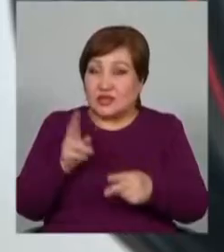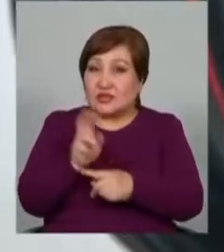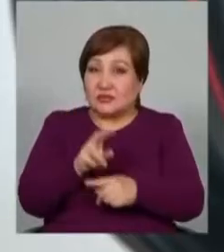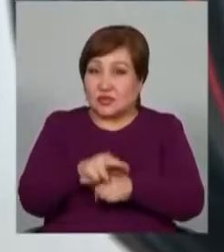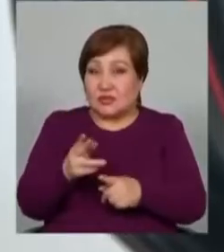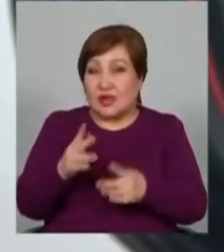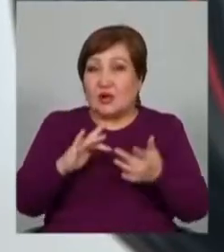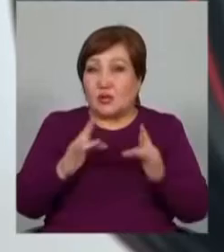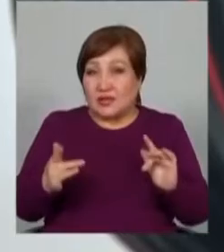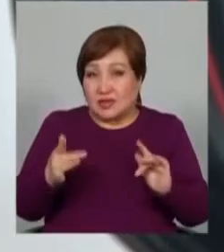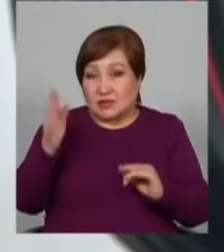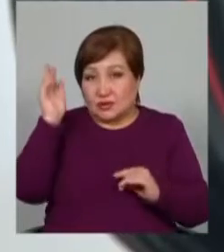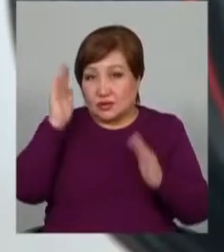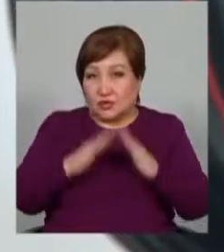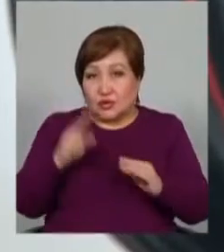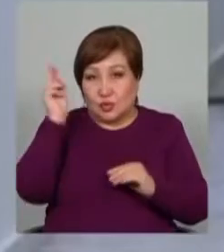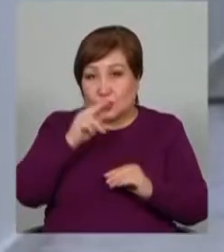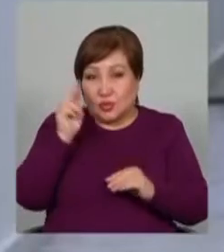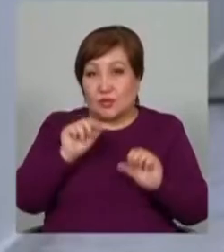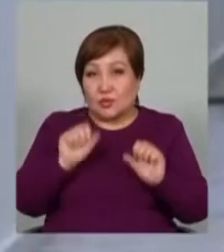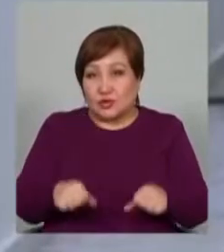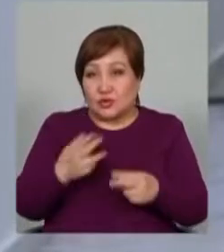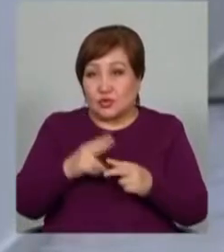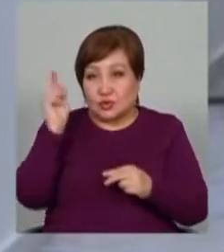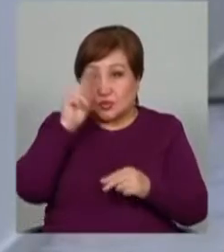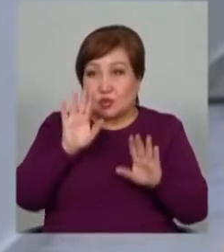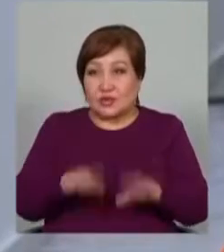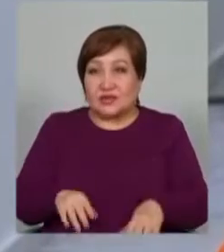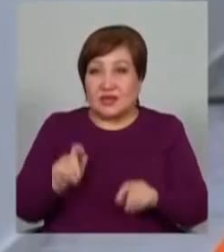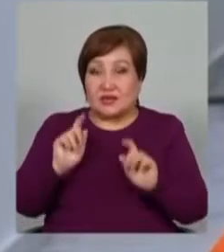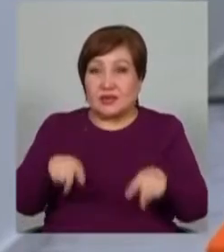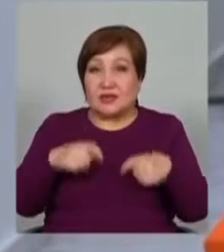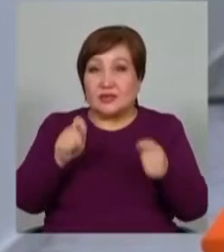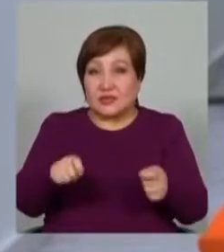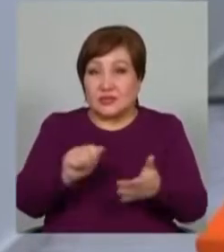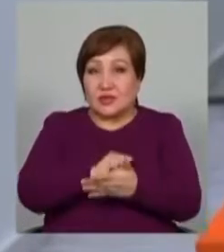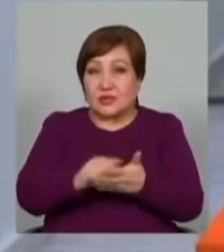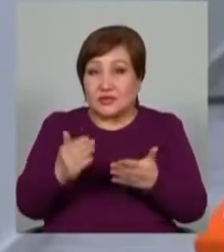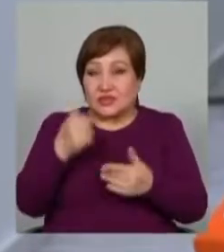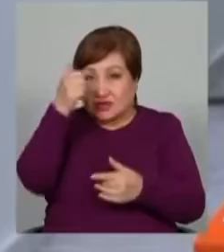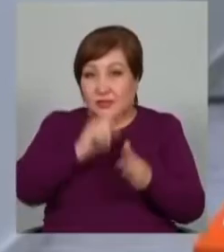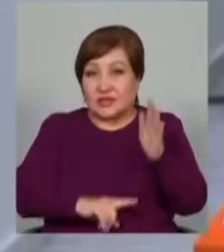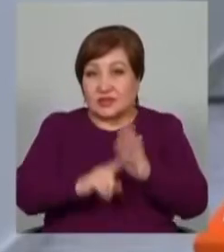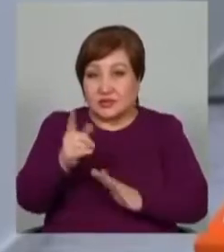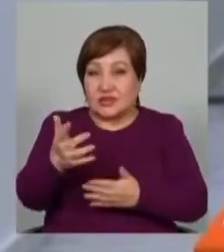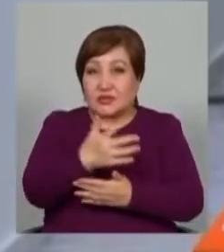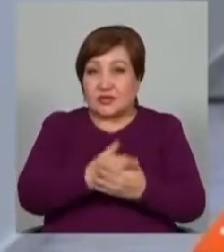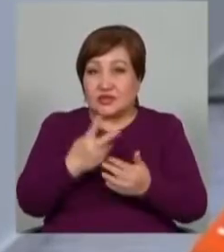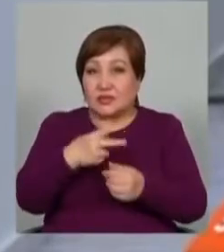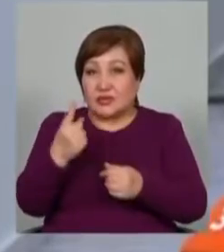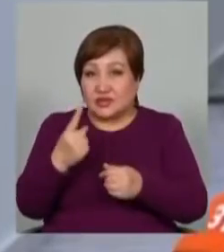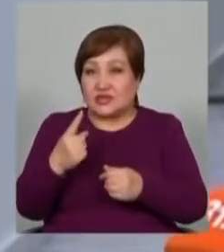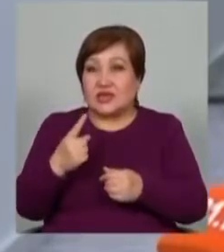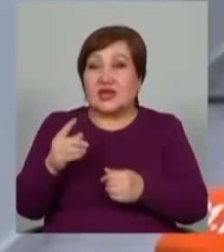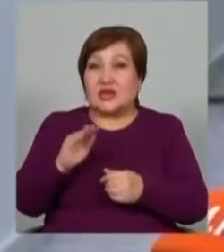Онлайн үйден оқуға болады деген соң ғана осы оқу орнына тапсырдым. Жыл басында бізді жинап алып, 21 ақпаннан бастап сабаққа келіңдер